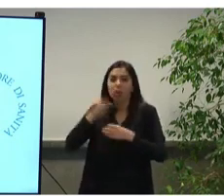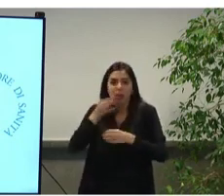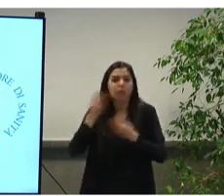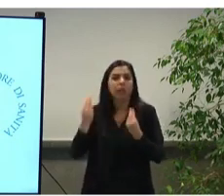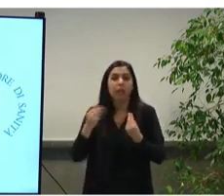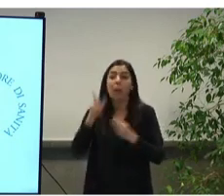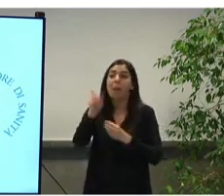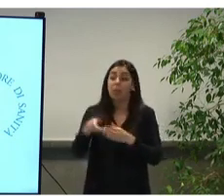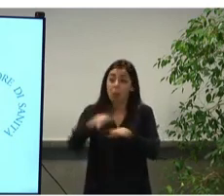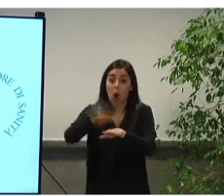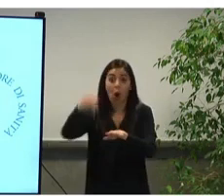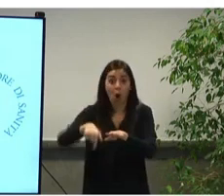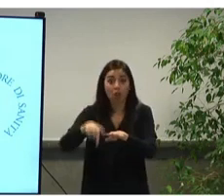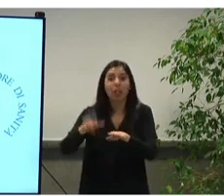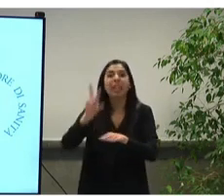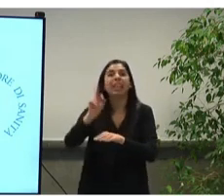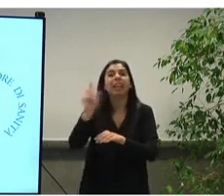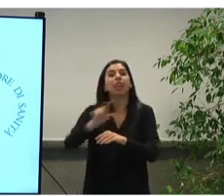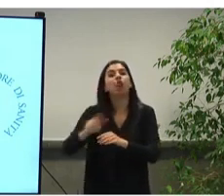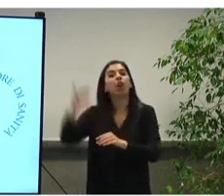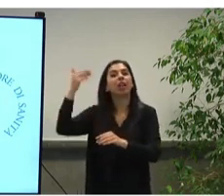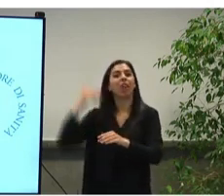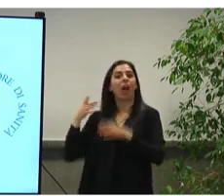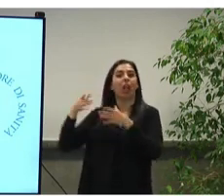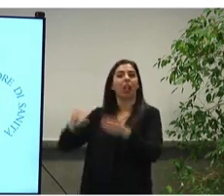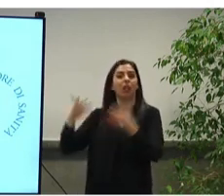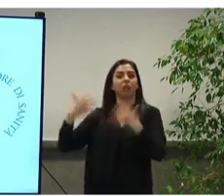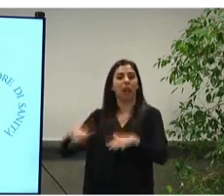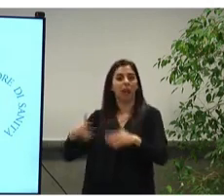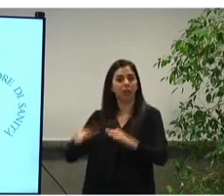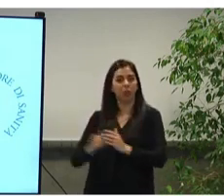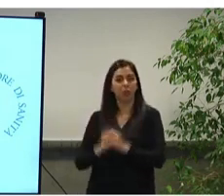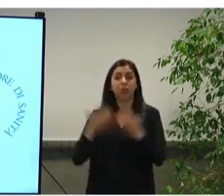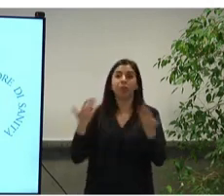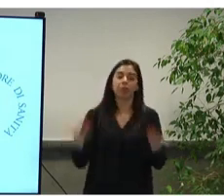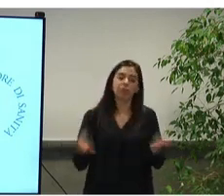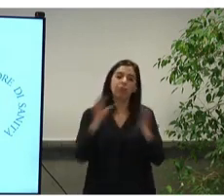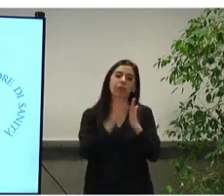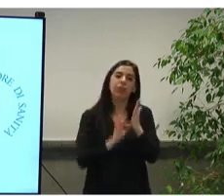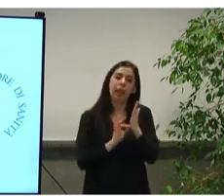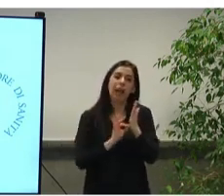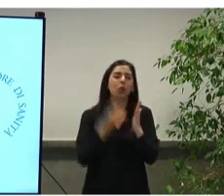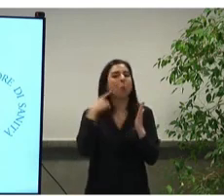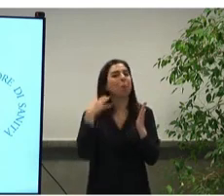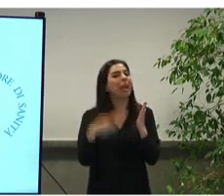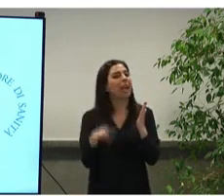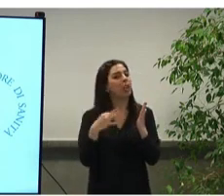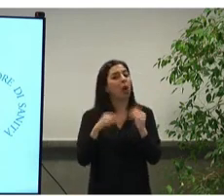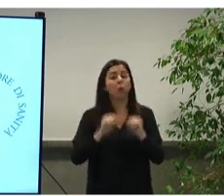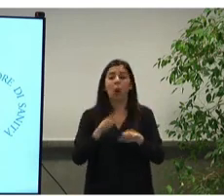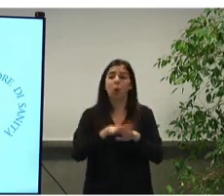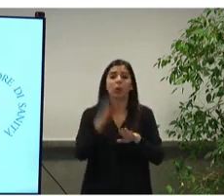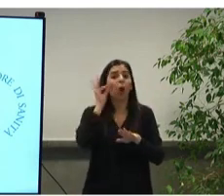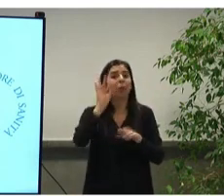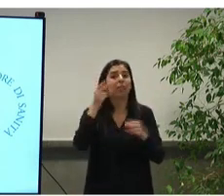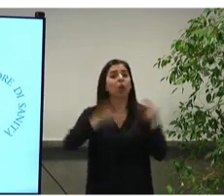giorni fa. In tutto ciò, l'unico dato o il miglior dato possibile da utilizzare per questo tipo